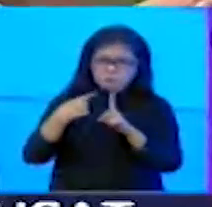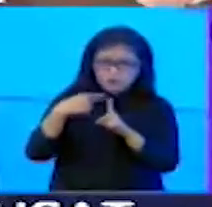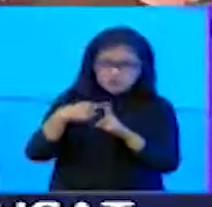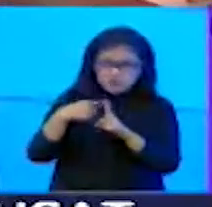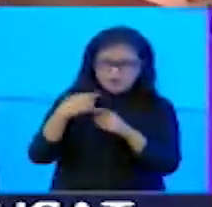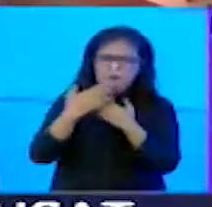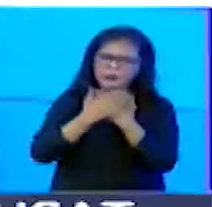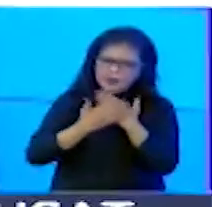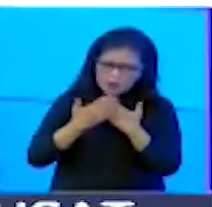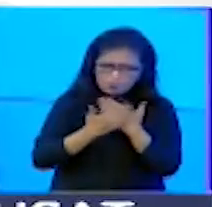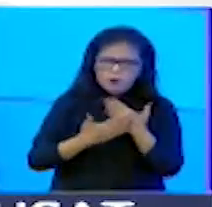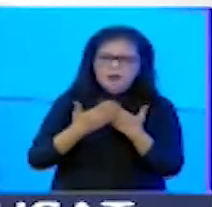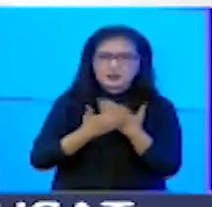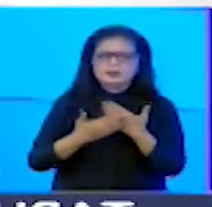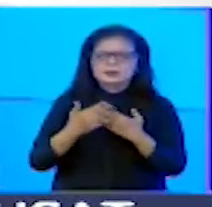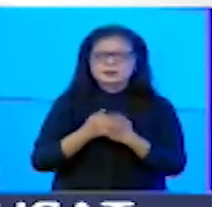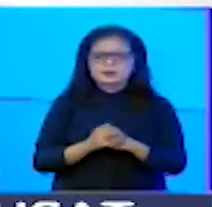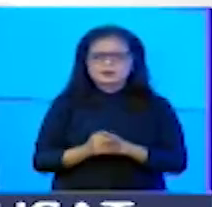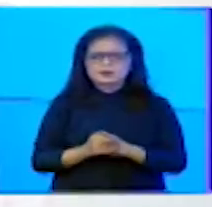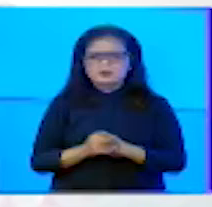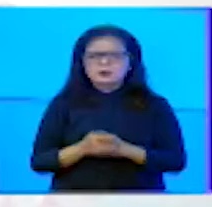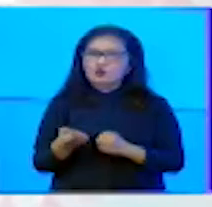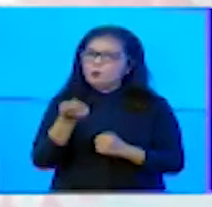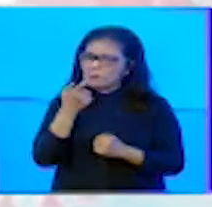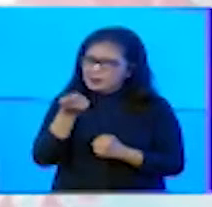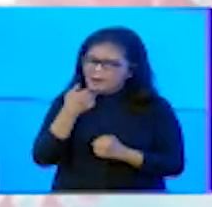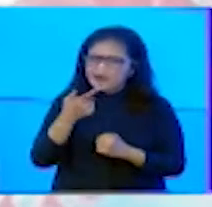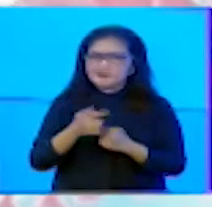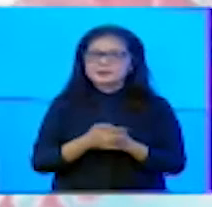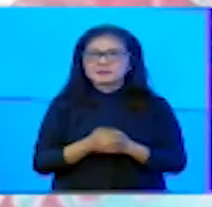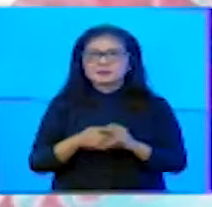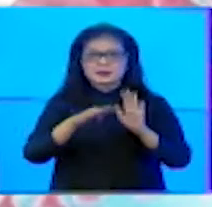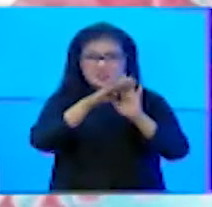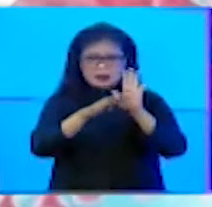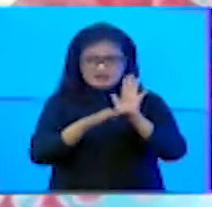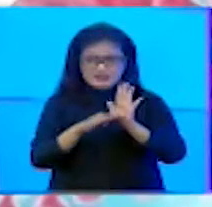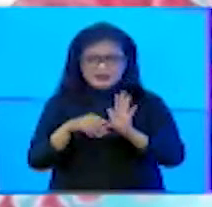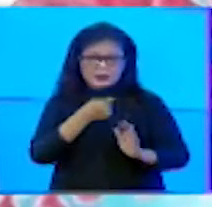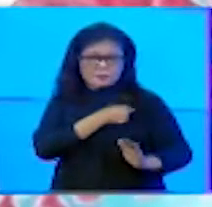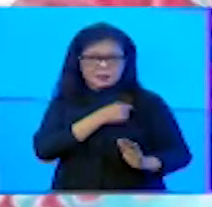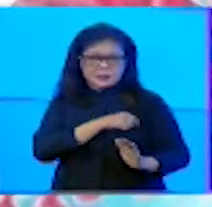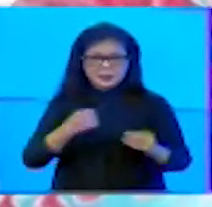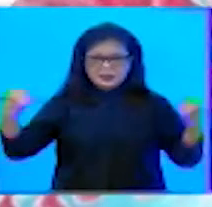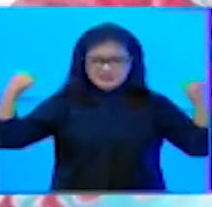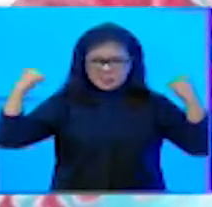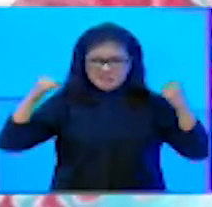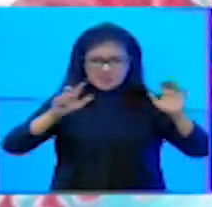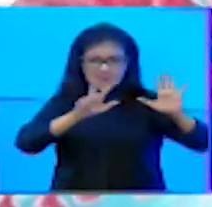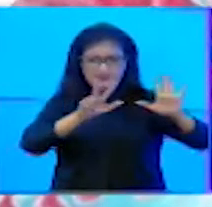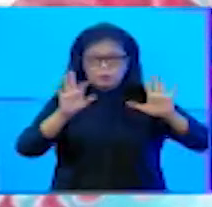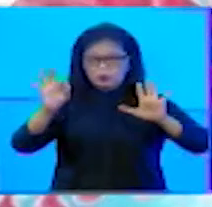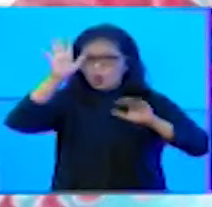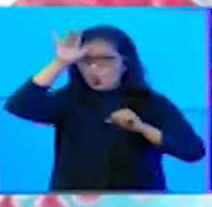setelah sehat kita kembalikan. Sebelumnya data Kemenkes hingga 21 November lalu, 80 massa kerumunan Rizik